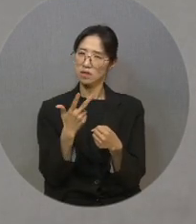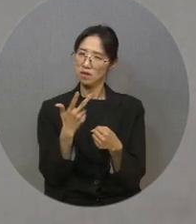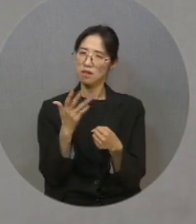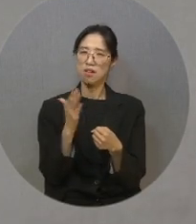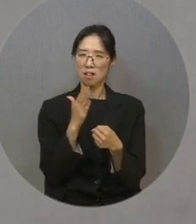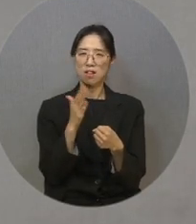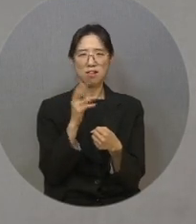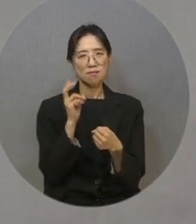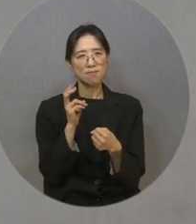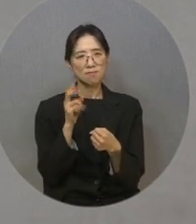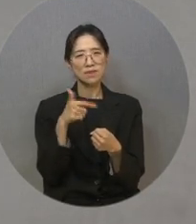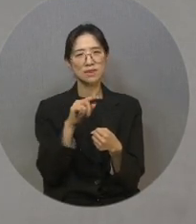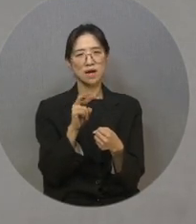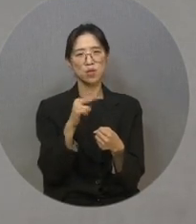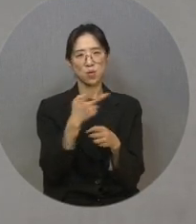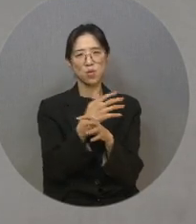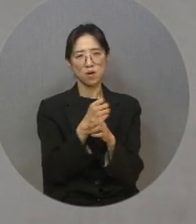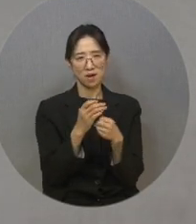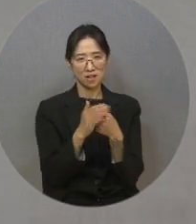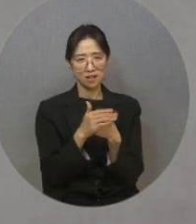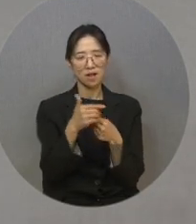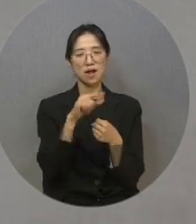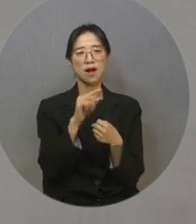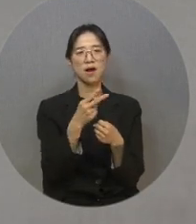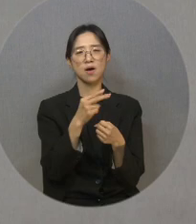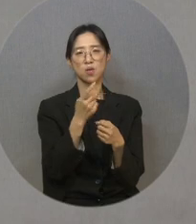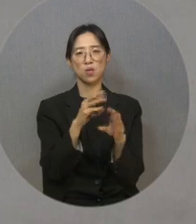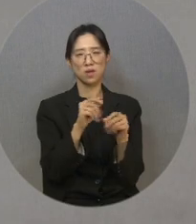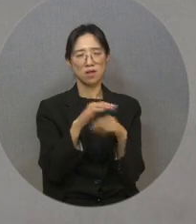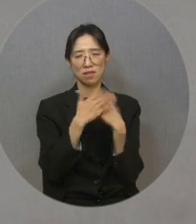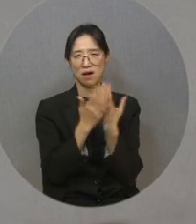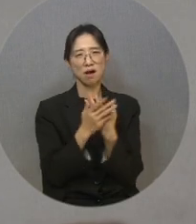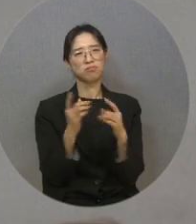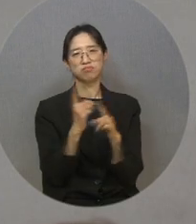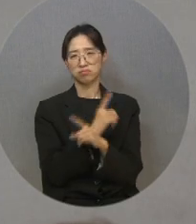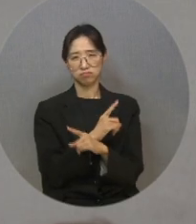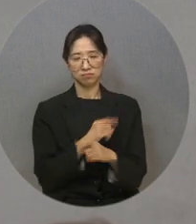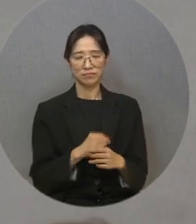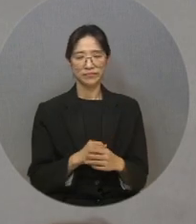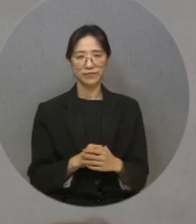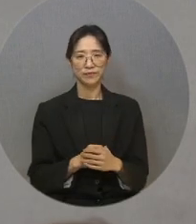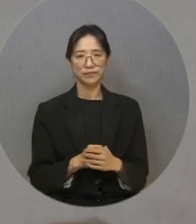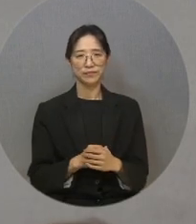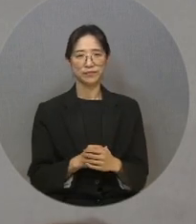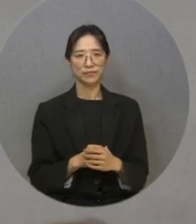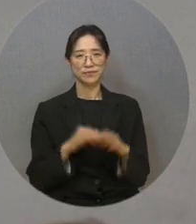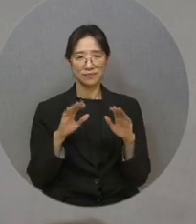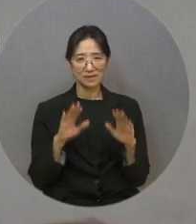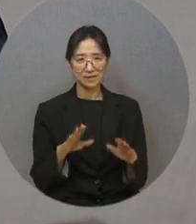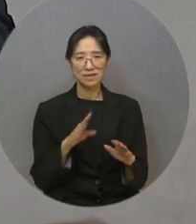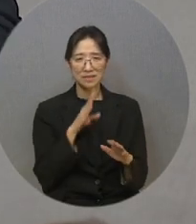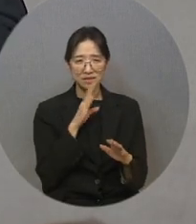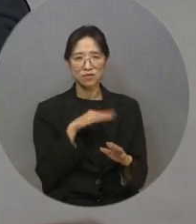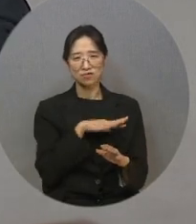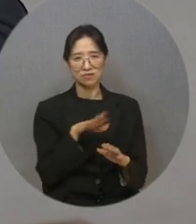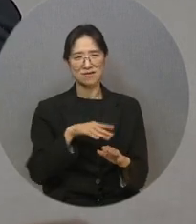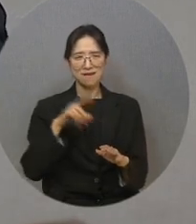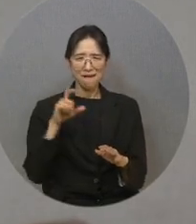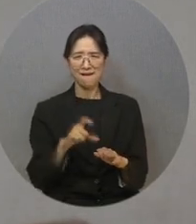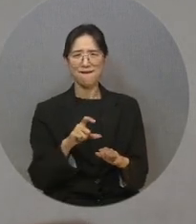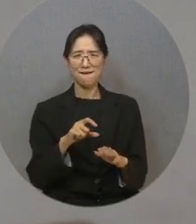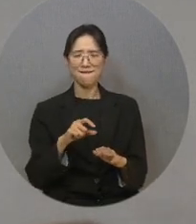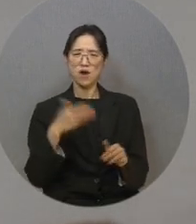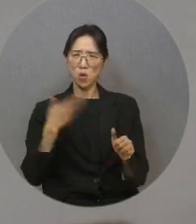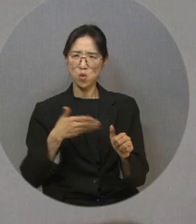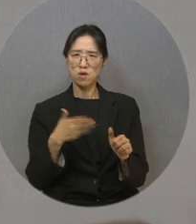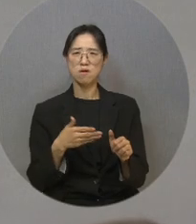1905년인가 7년에 간도 협약에 의해서 간도 땅이 다 바뀌는 겁니다. 지금 사실은 우리는 강력하게